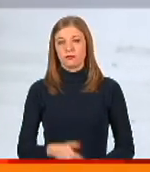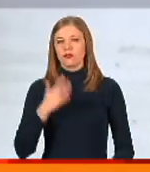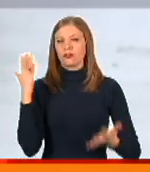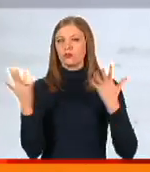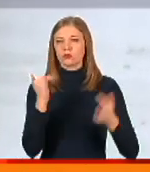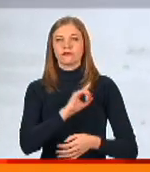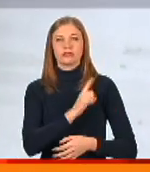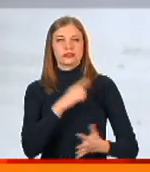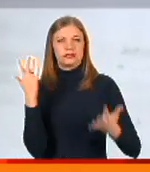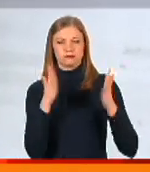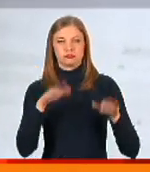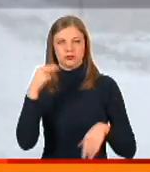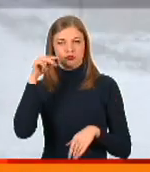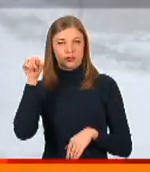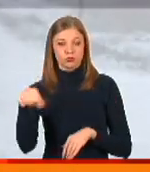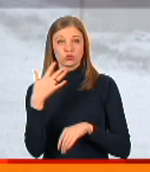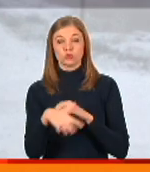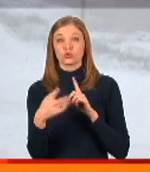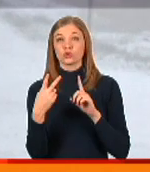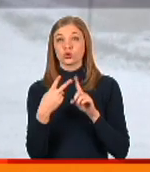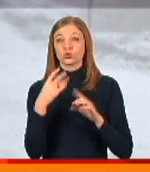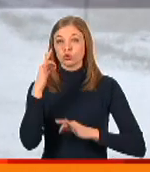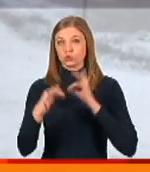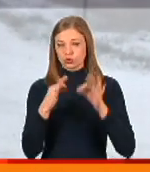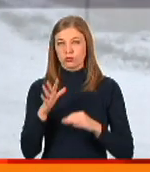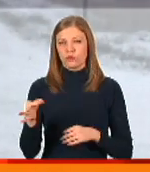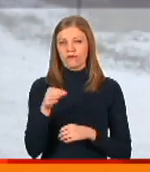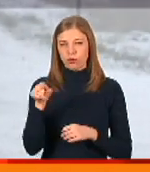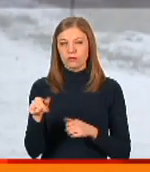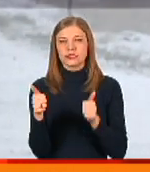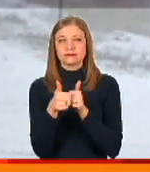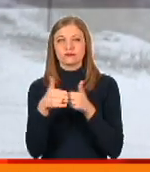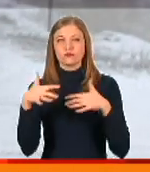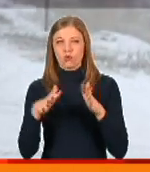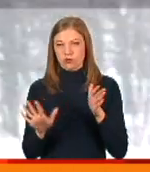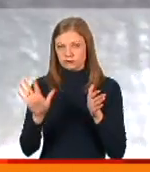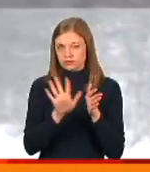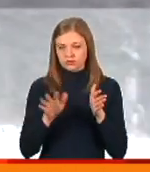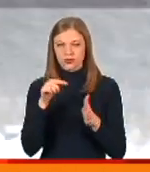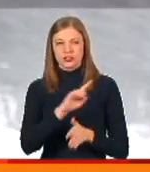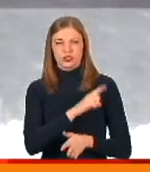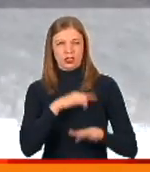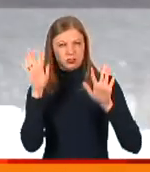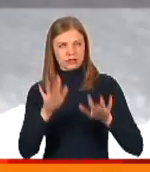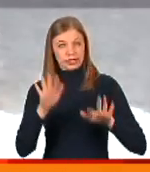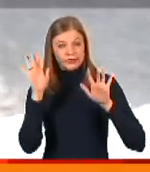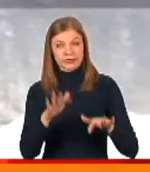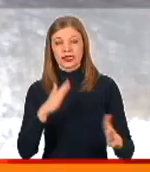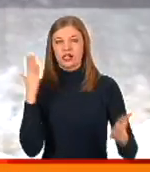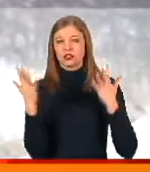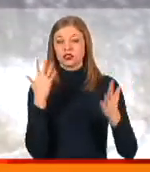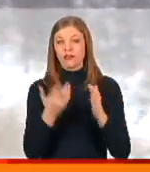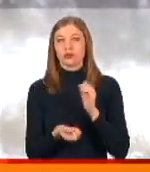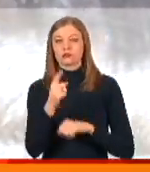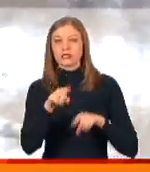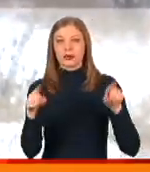Гуртовини та сильний вітер вирують на Запоріжжі вже другу добу поспіль. Область, а надто її приморські райони, засипає рясний сніг. Завірюха